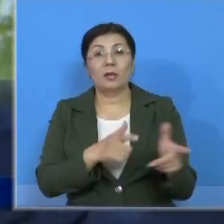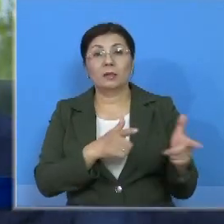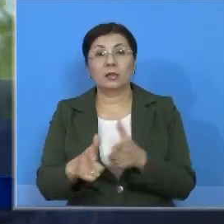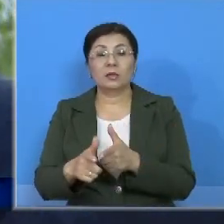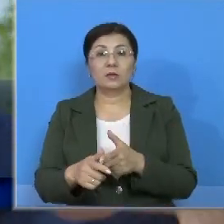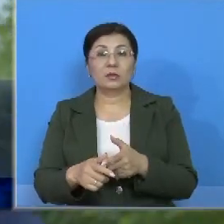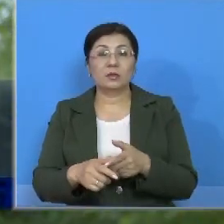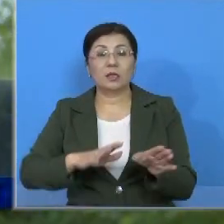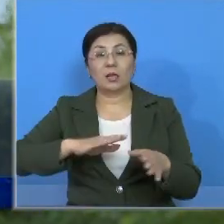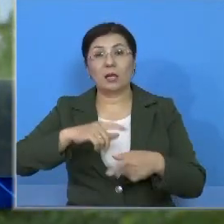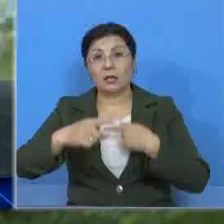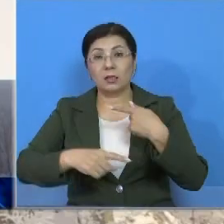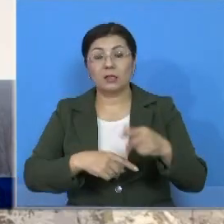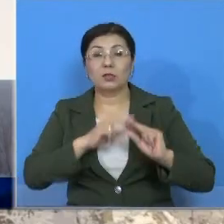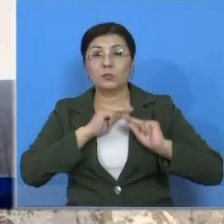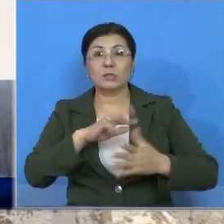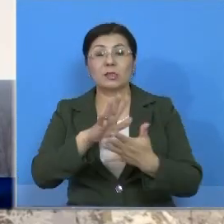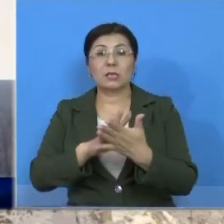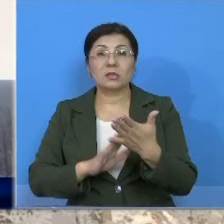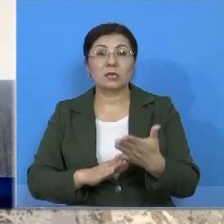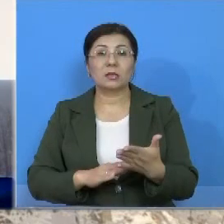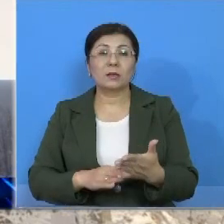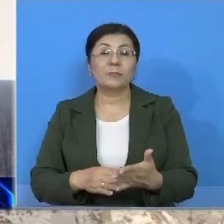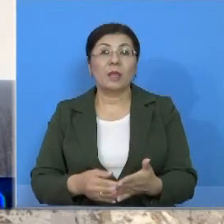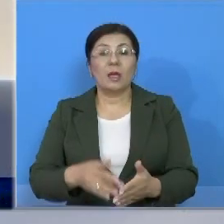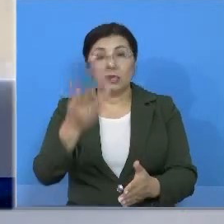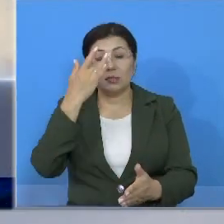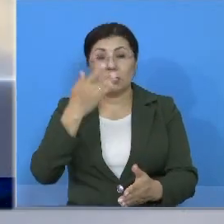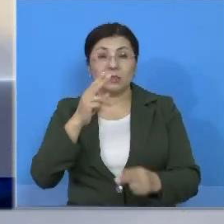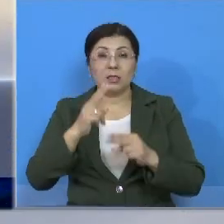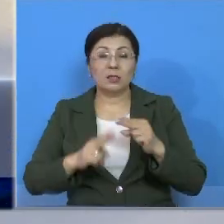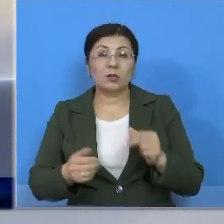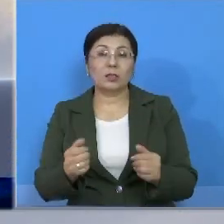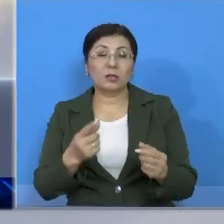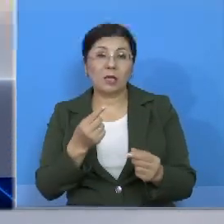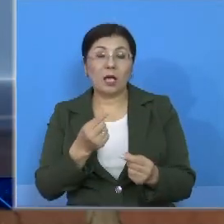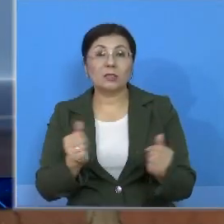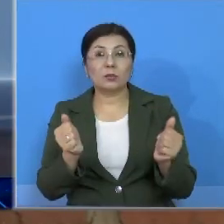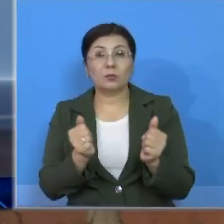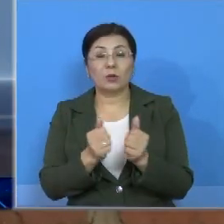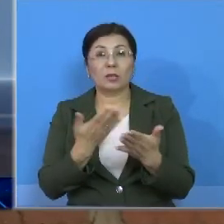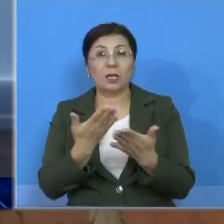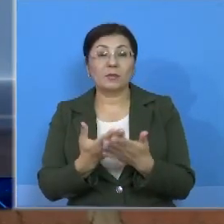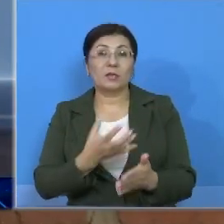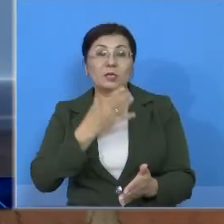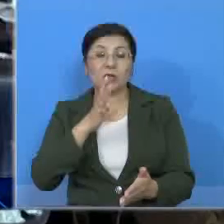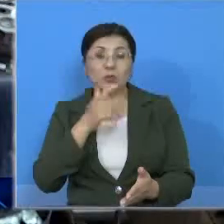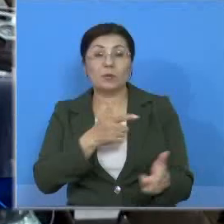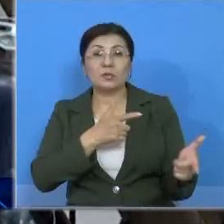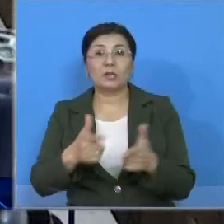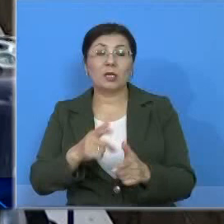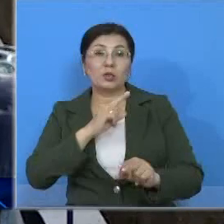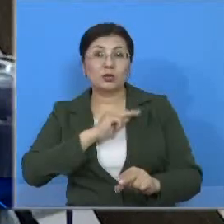мәселе шешілгеннен кейін әрі қарай жұмыстанатын болады. Жаз айларының аяқталуына да аз уақыт қалды. Бұл тұста тұрғындарды жылыту маусымына дайындық